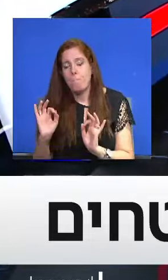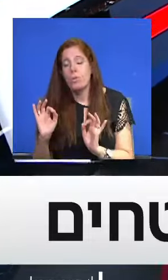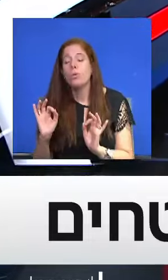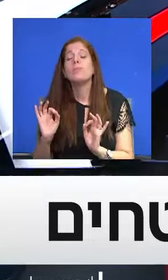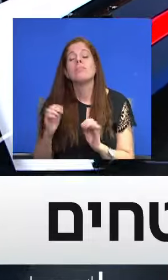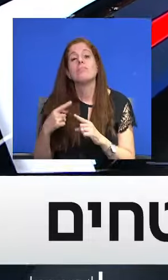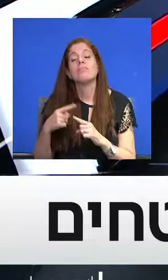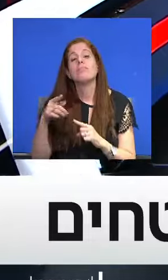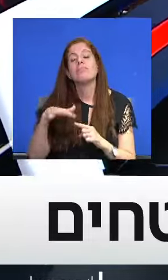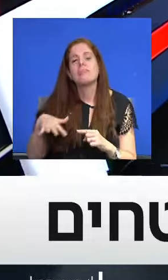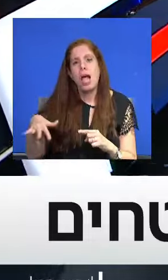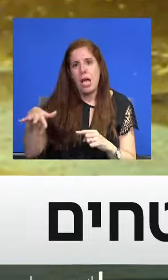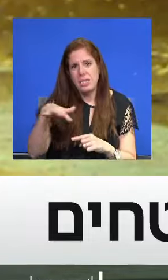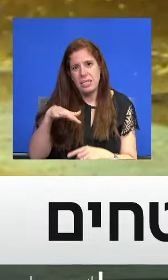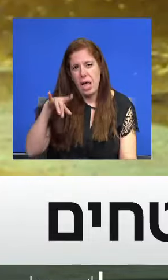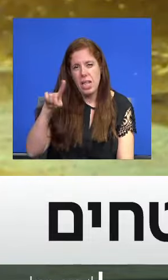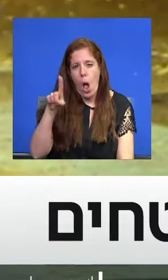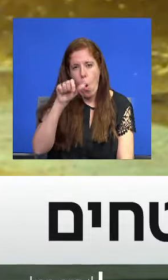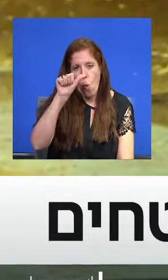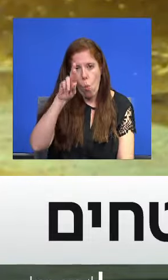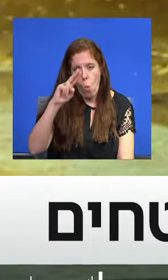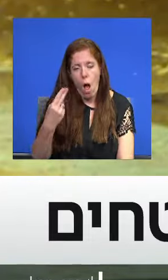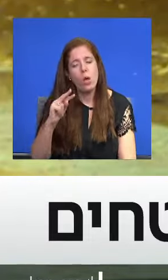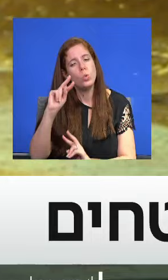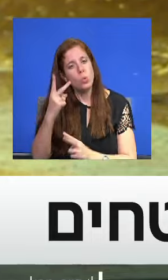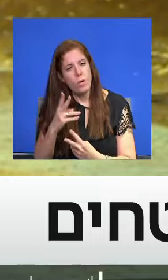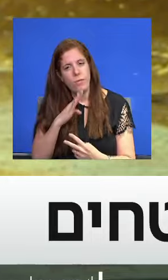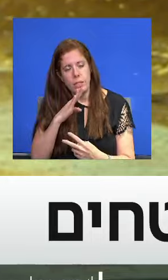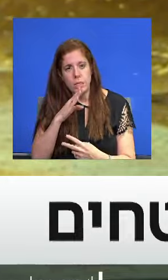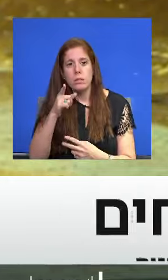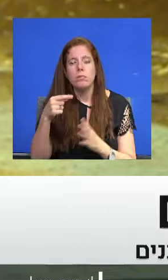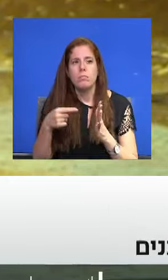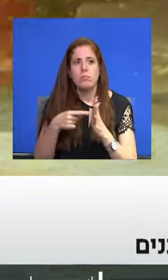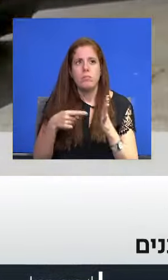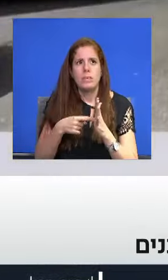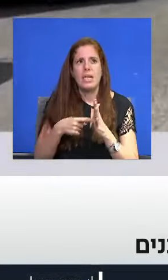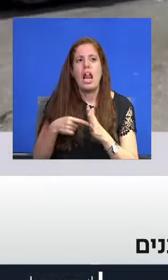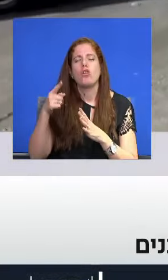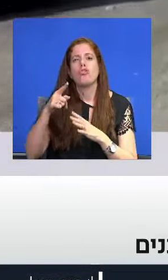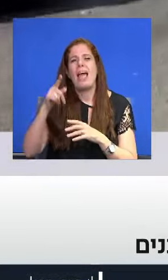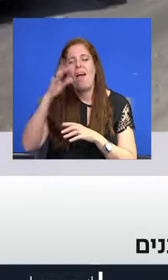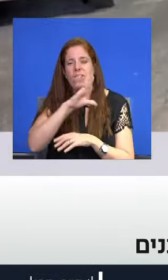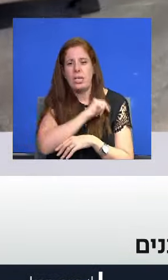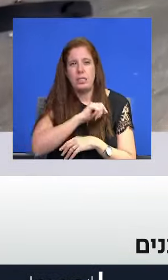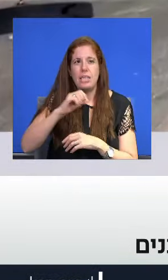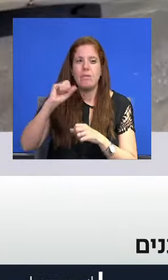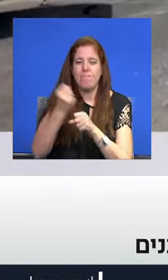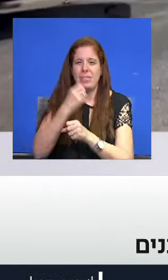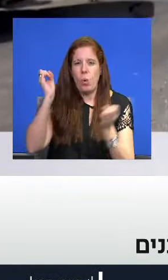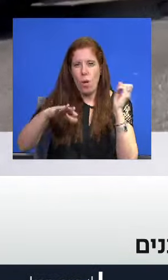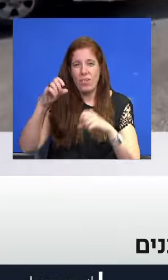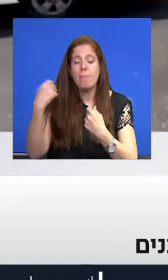שוב מתחממת היום בעקבות שורת אירועים שבהם פלסטינים יידו אבנים לעבר כלי רכב ישראלים